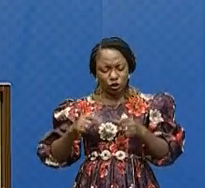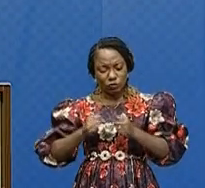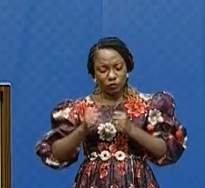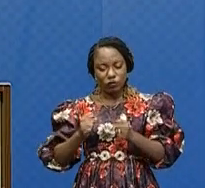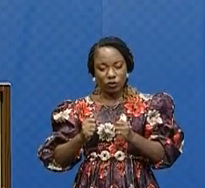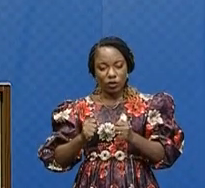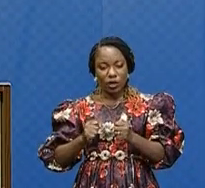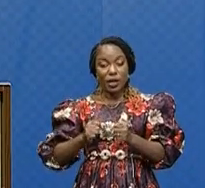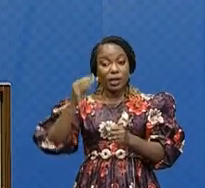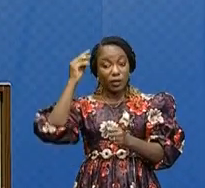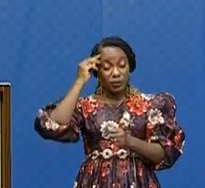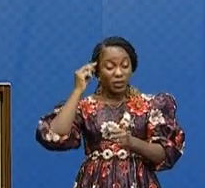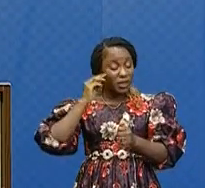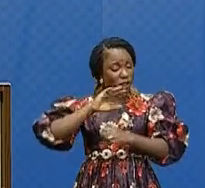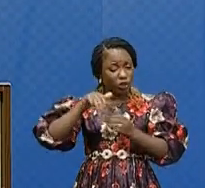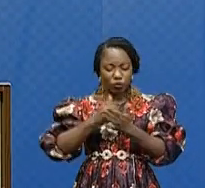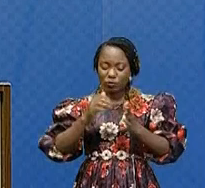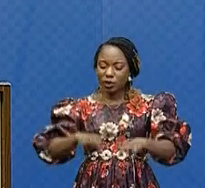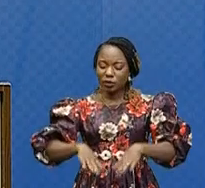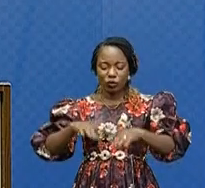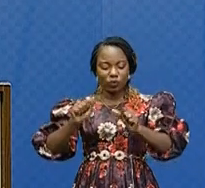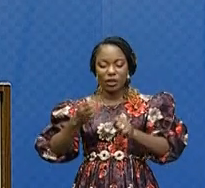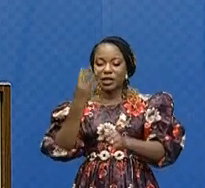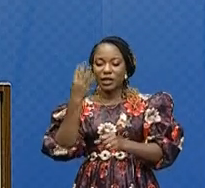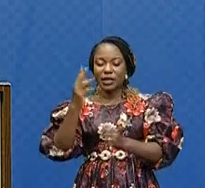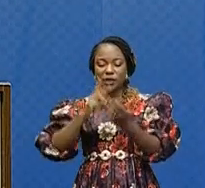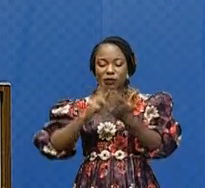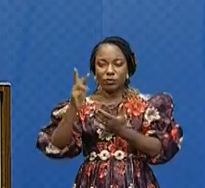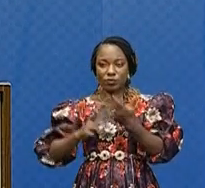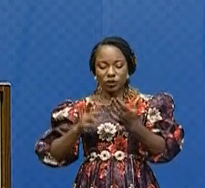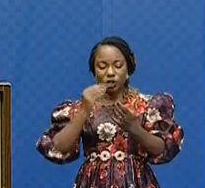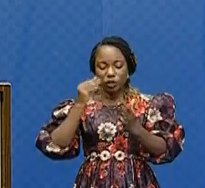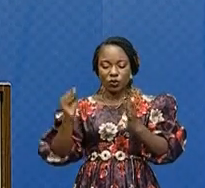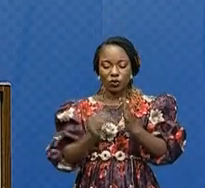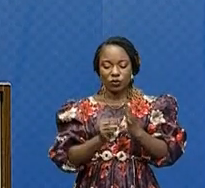le Conseil des ministres a adopté ces quatre projets de loi d'ordonnance.